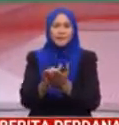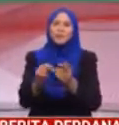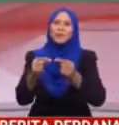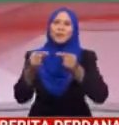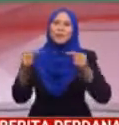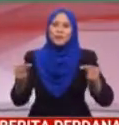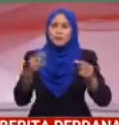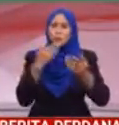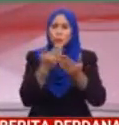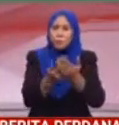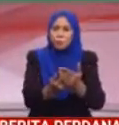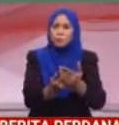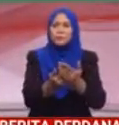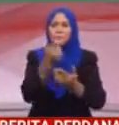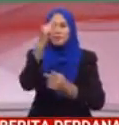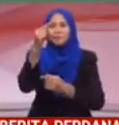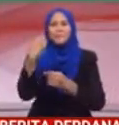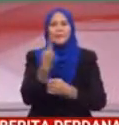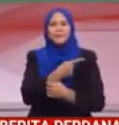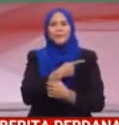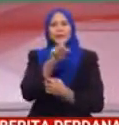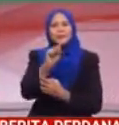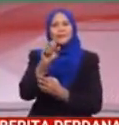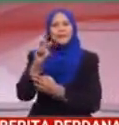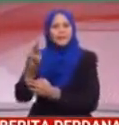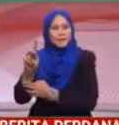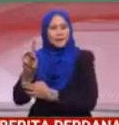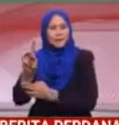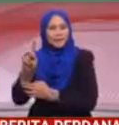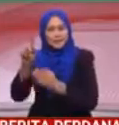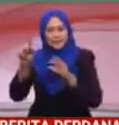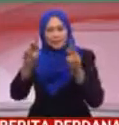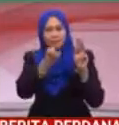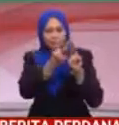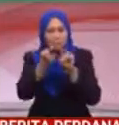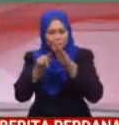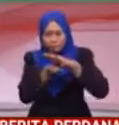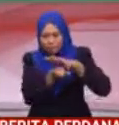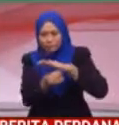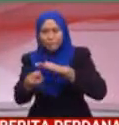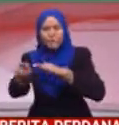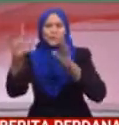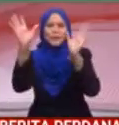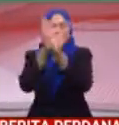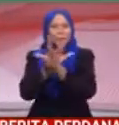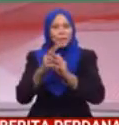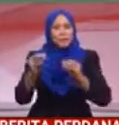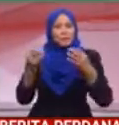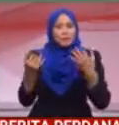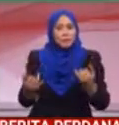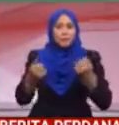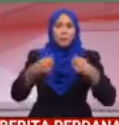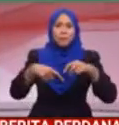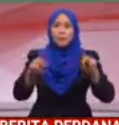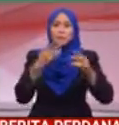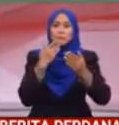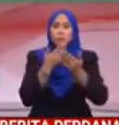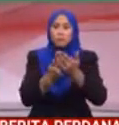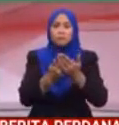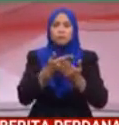yang sangat baik, khasnya bagi kami di SK Ulu Entabai di pedalaman Sarawak. Ini merupakan peluang terbaik